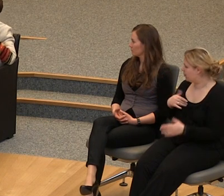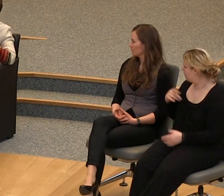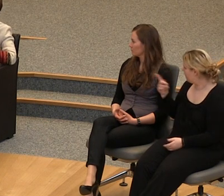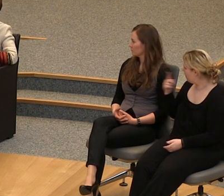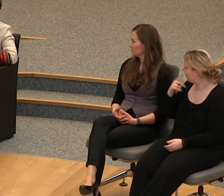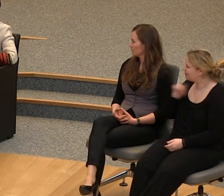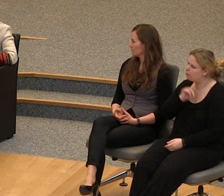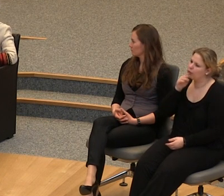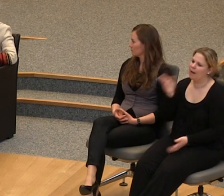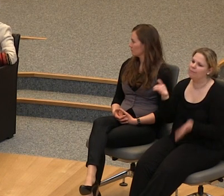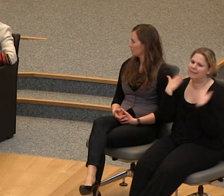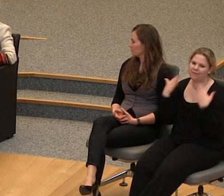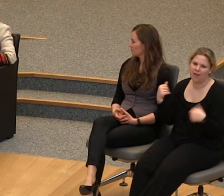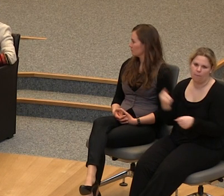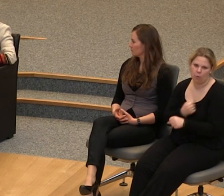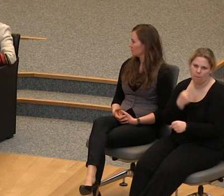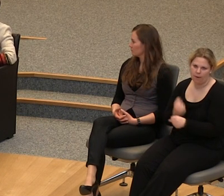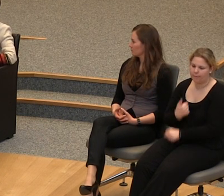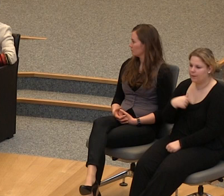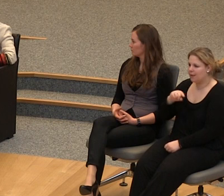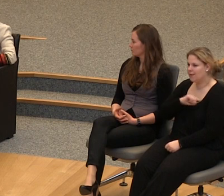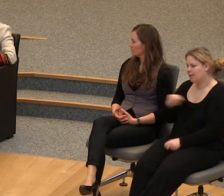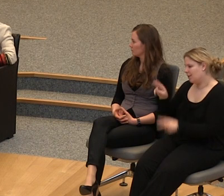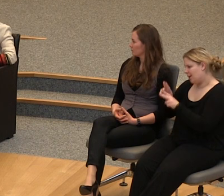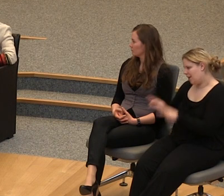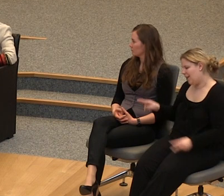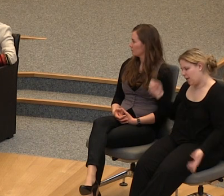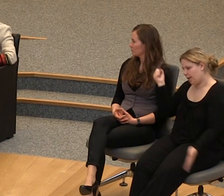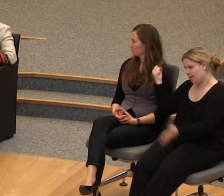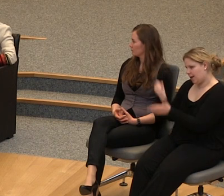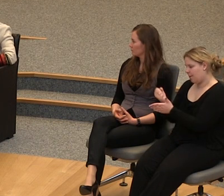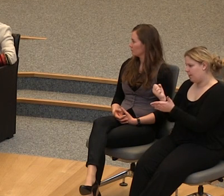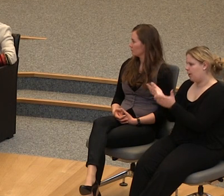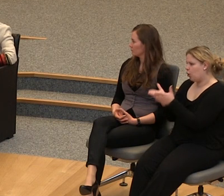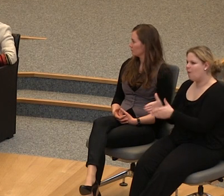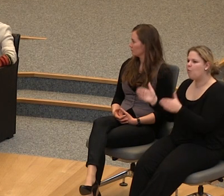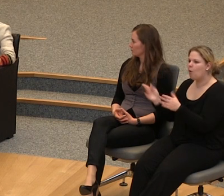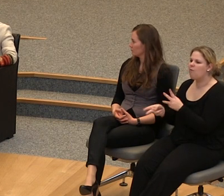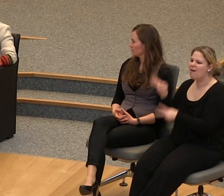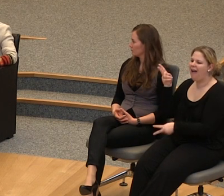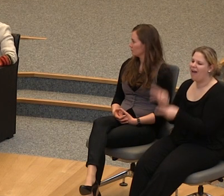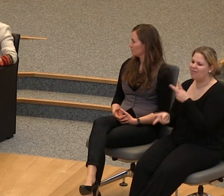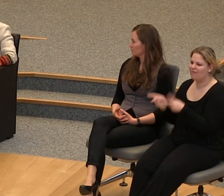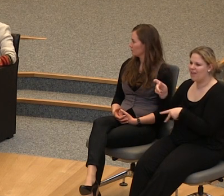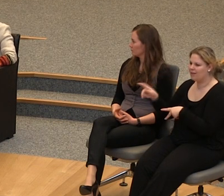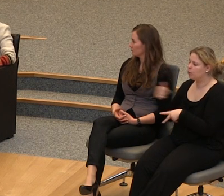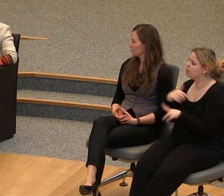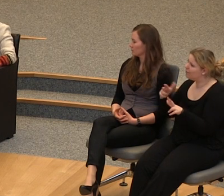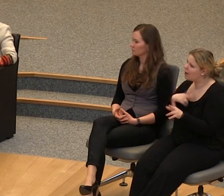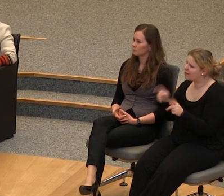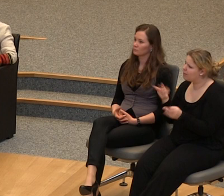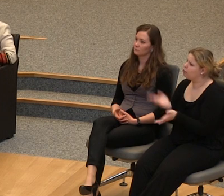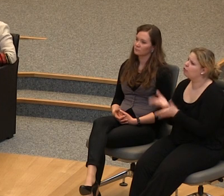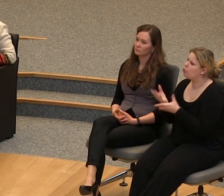eigener Sache. Ich gehe ehrenamtlich zu dem Forum Behinderte Juristinnen und Juristen und wir haben eine Lösung für dieses Problem, das